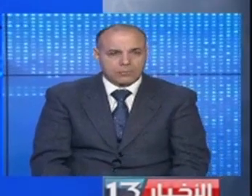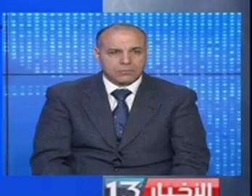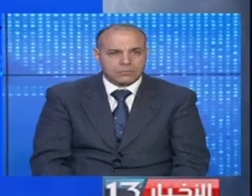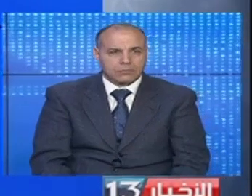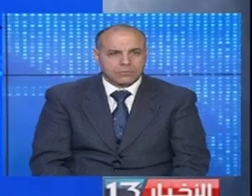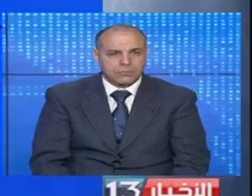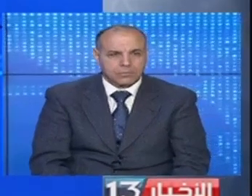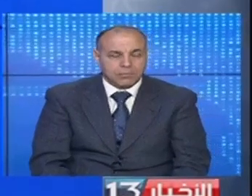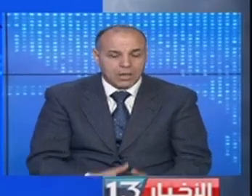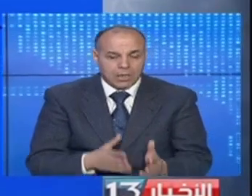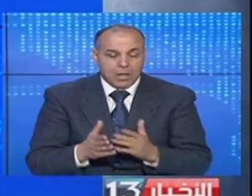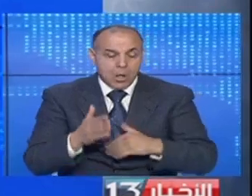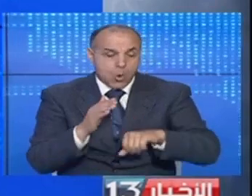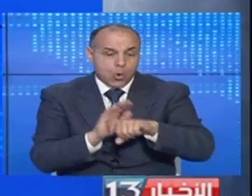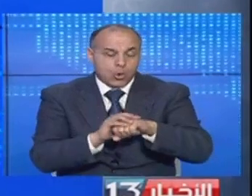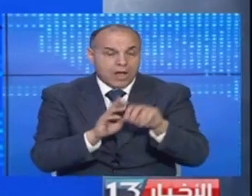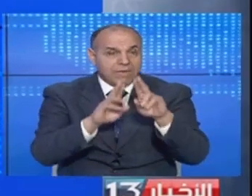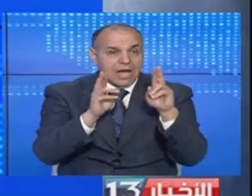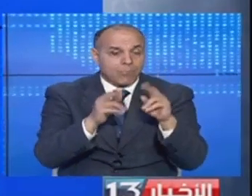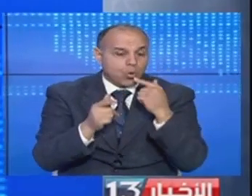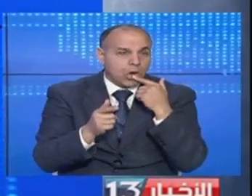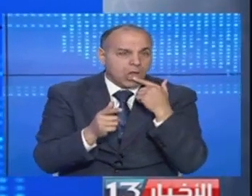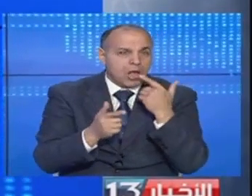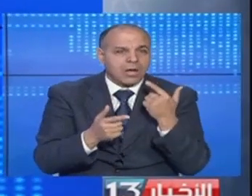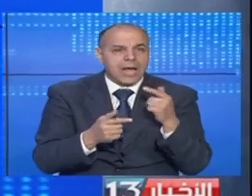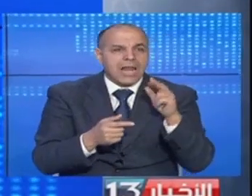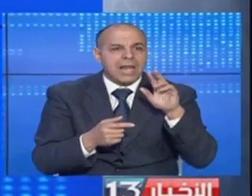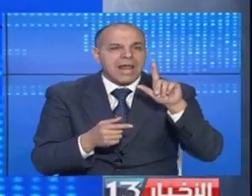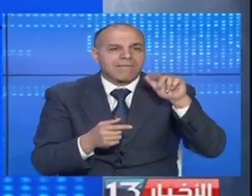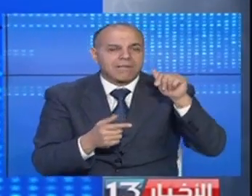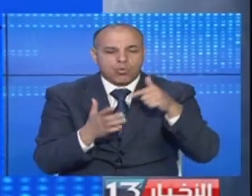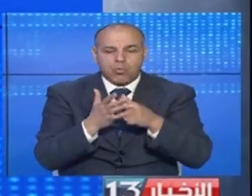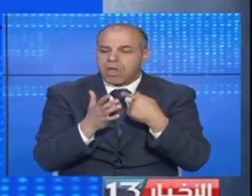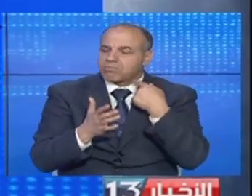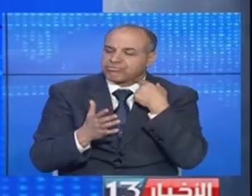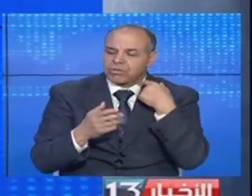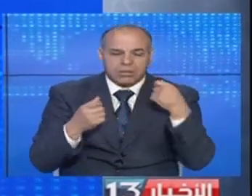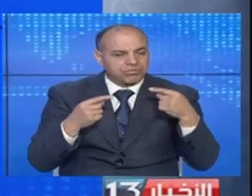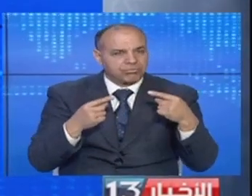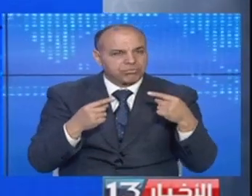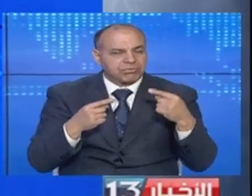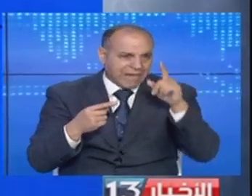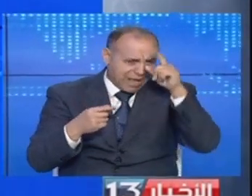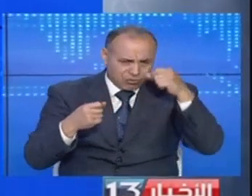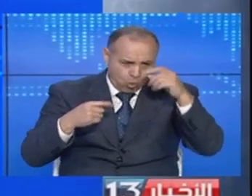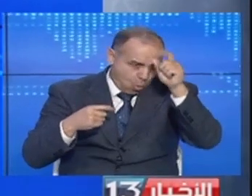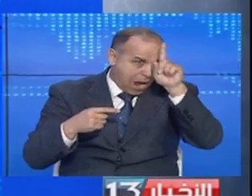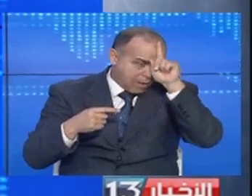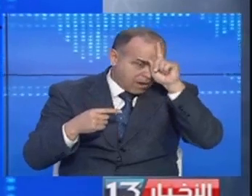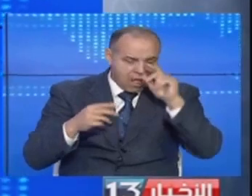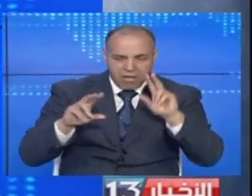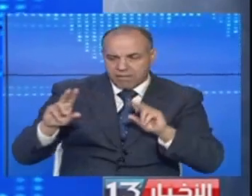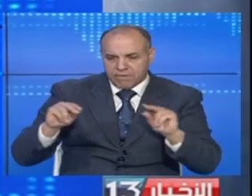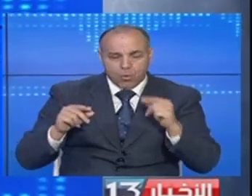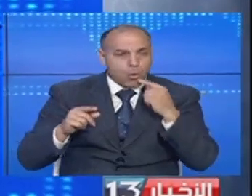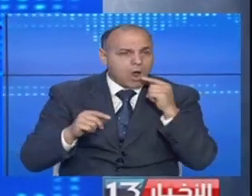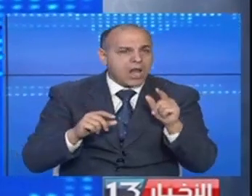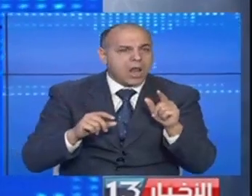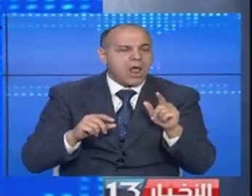في كره القدم العالميه اهدر لا يكفي نقطتي في صراع صداره البوندسليغا بعد تعادله مع